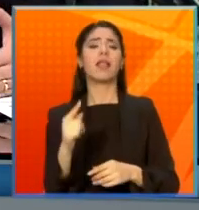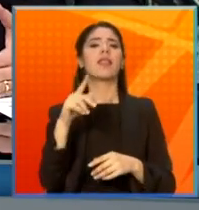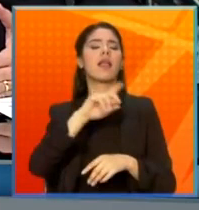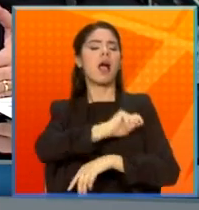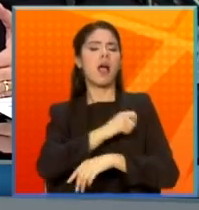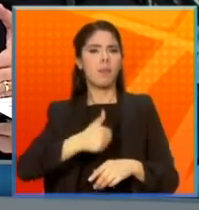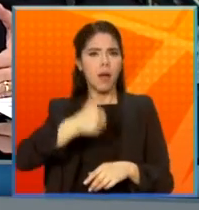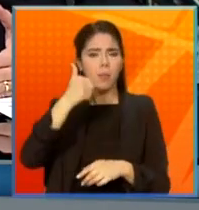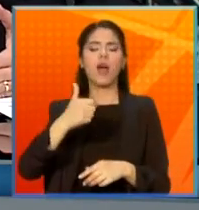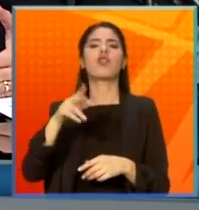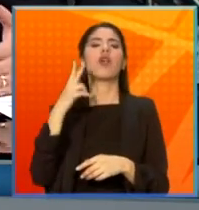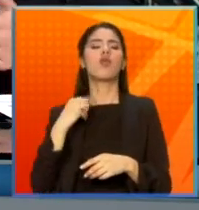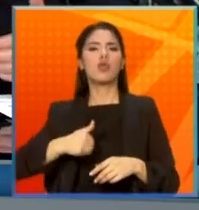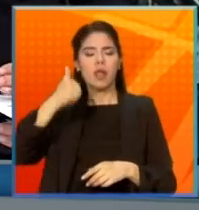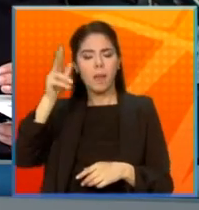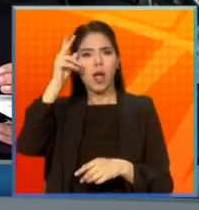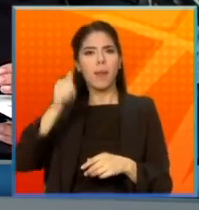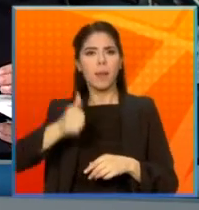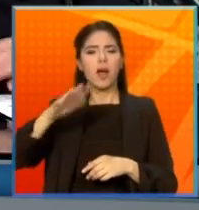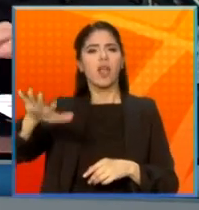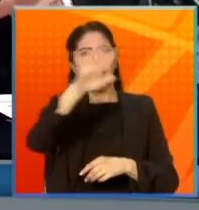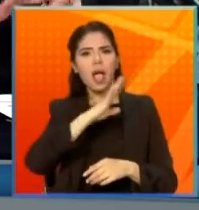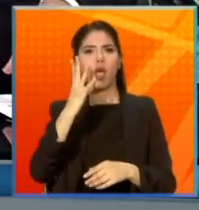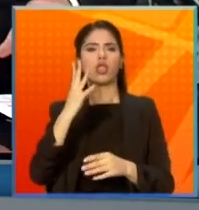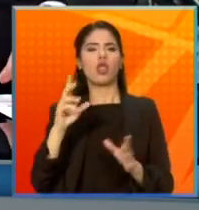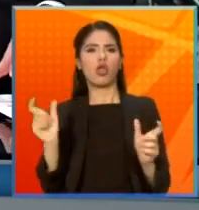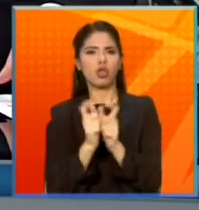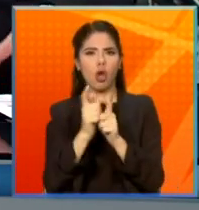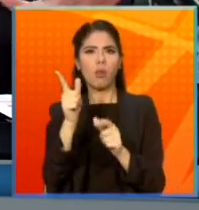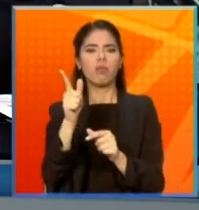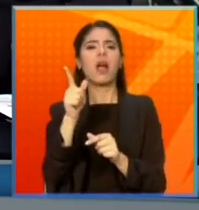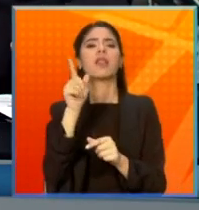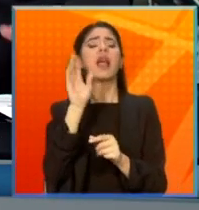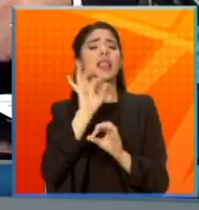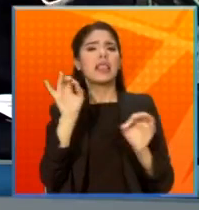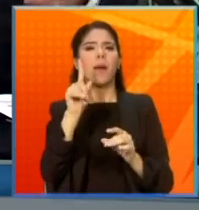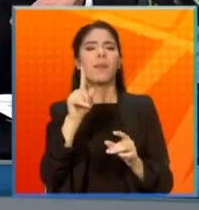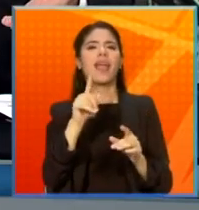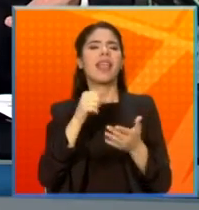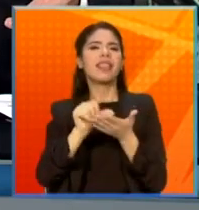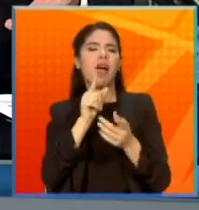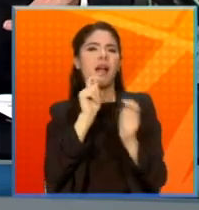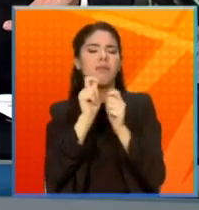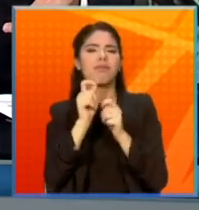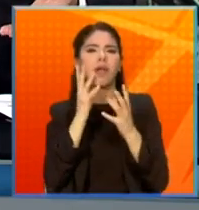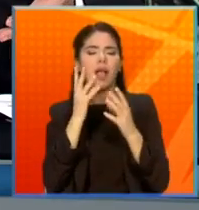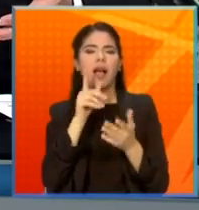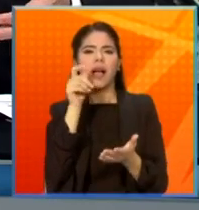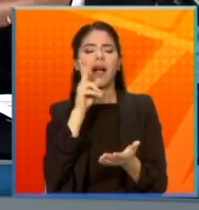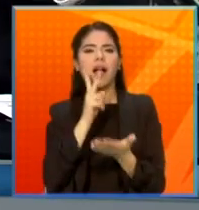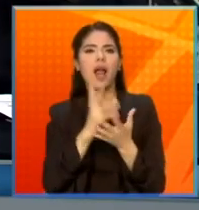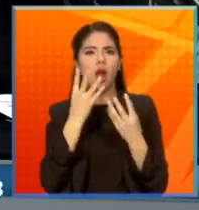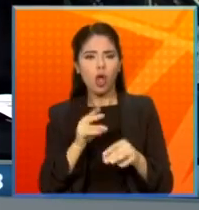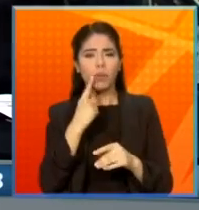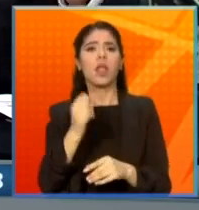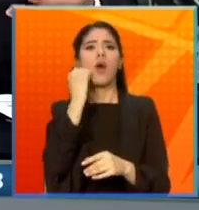ve Putin'le birlikte yapılması planlanan dörtlü zirveye ilişkin liderler arasında tam bir mutabakat olmadığını söyledi. Belki de en önemlisi Moskova'ya